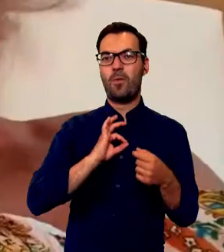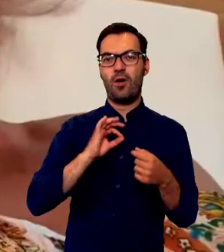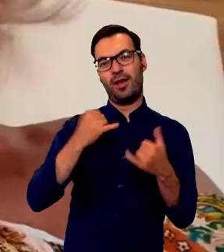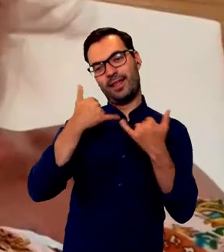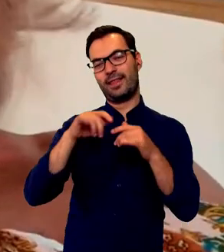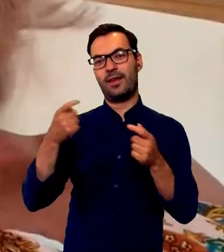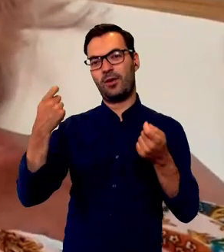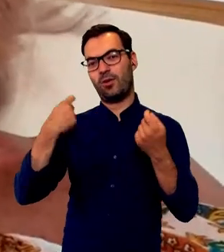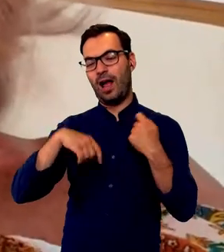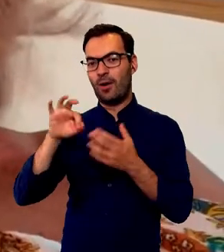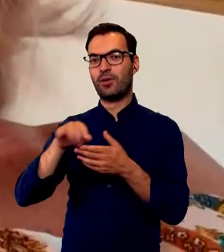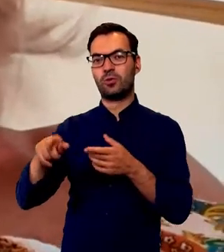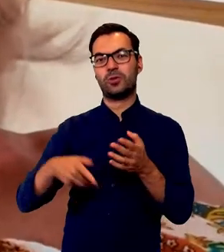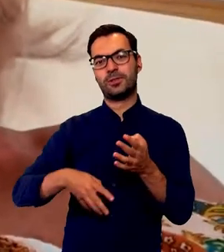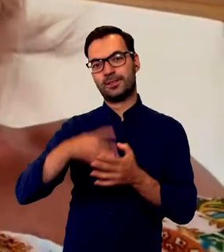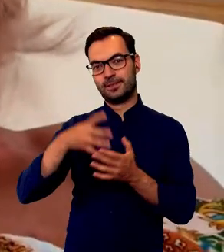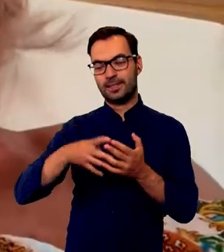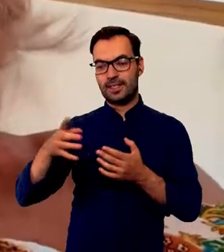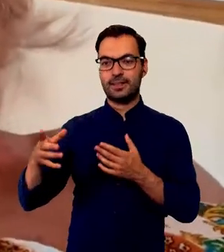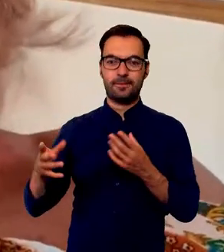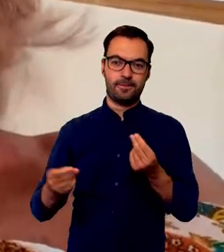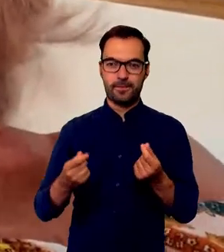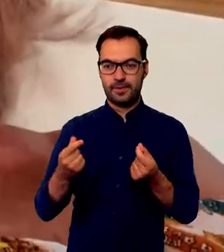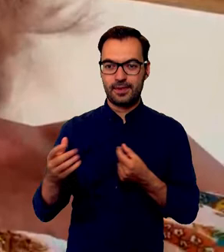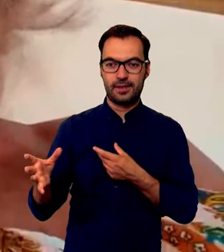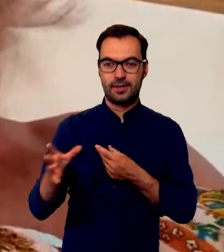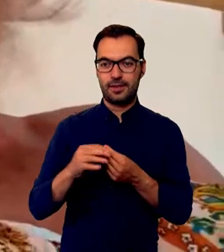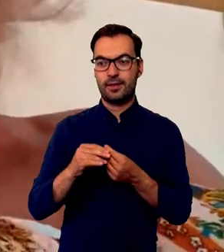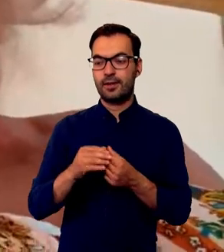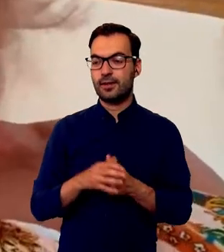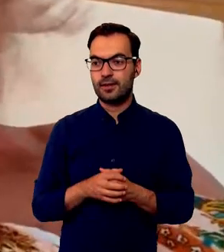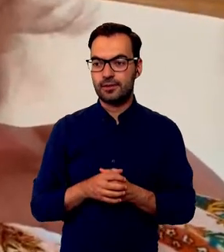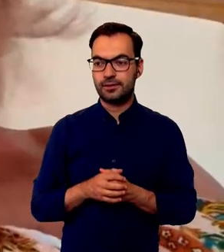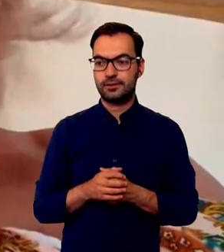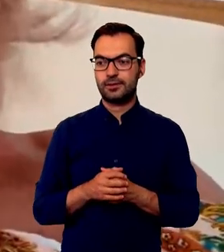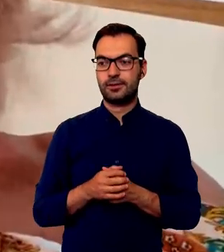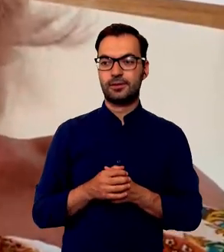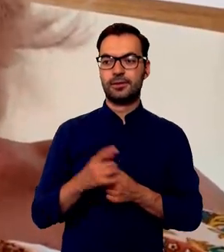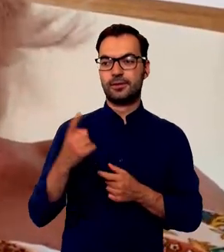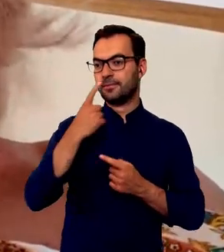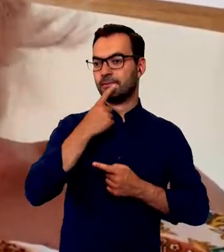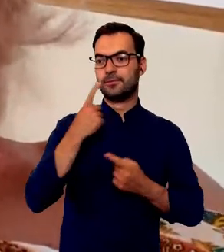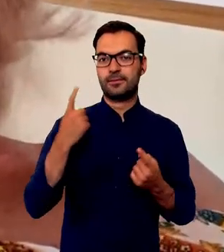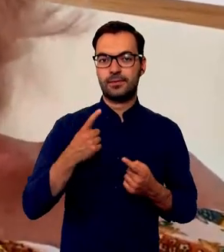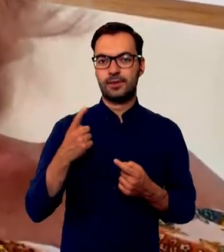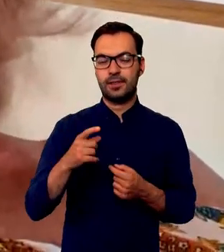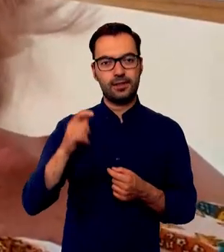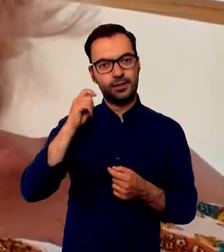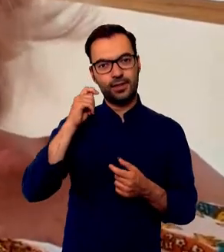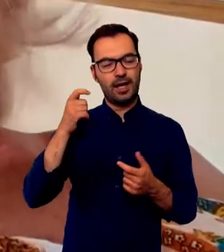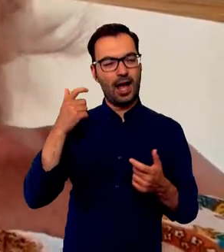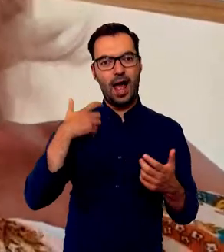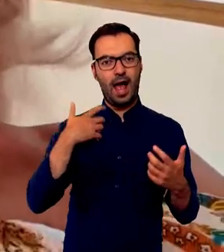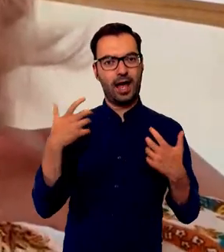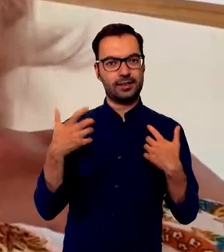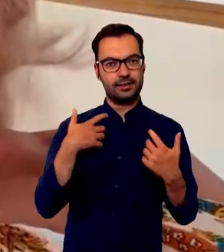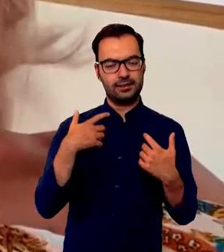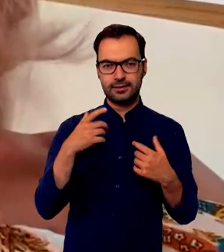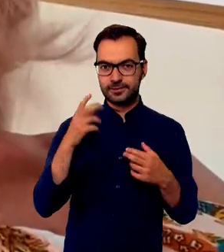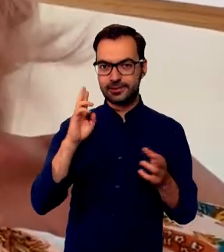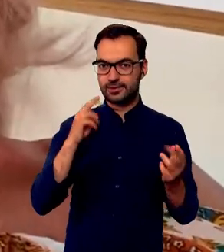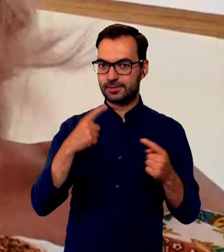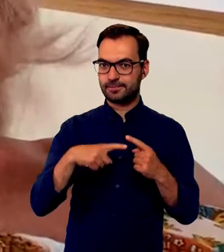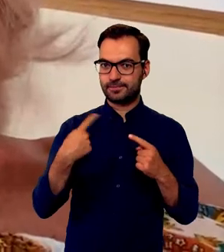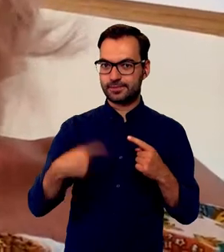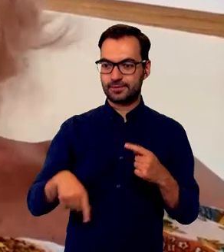ale tutaj coś powstaje, coś tutaj razem z świetną taką sycylijską artystką robimy.